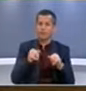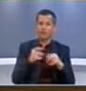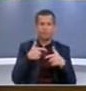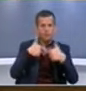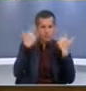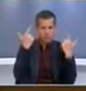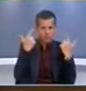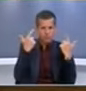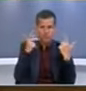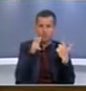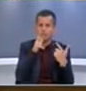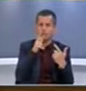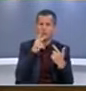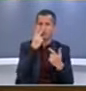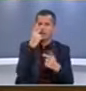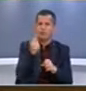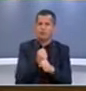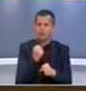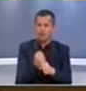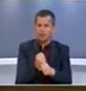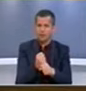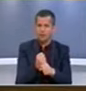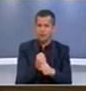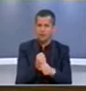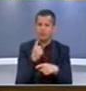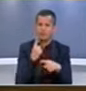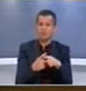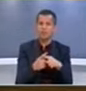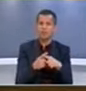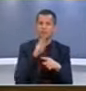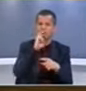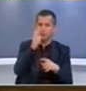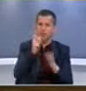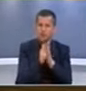t pim realiz pun